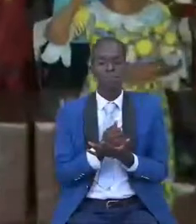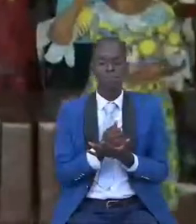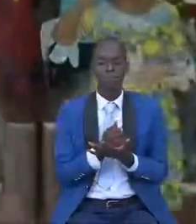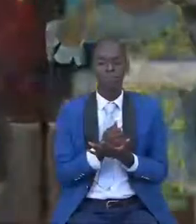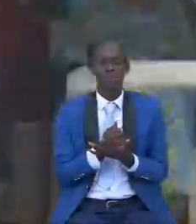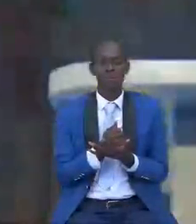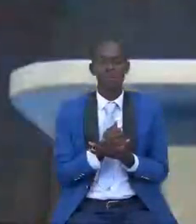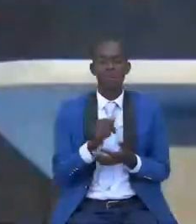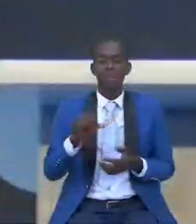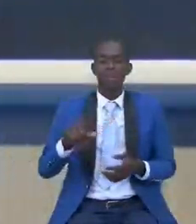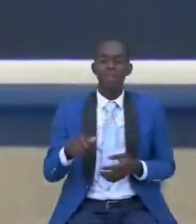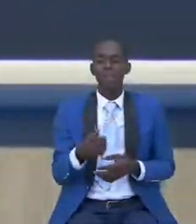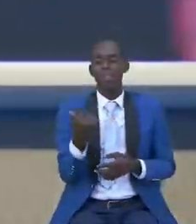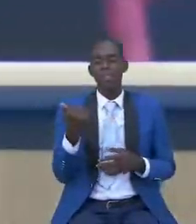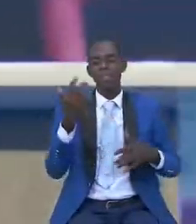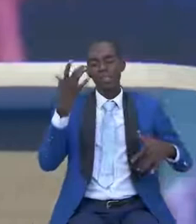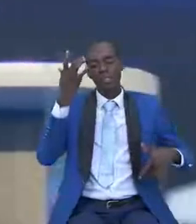de Jésus.